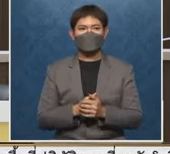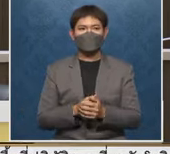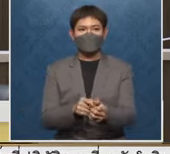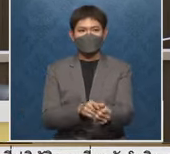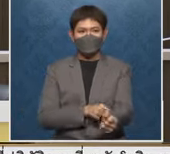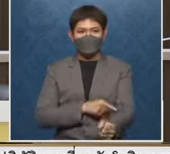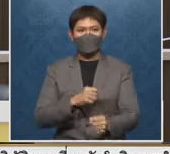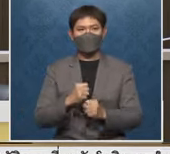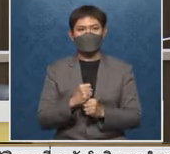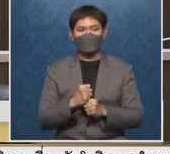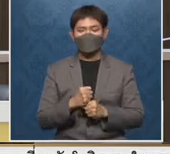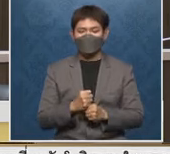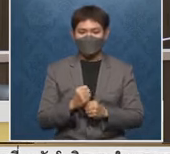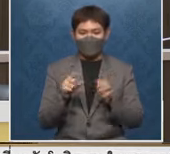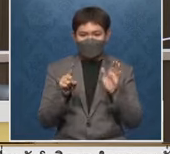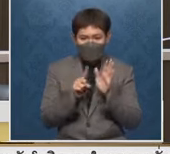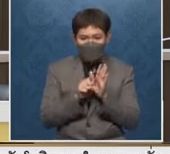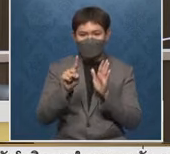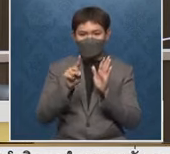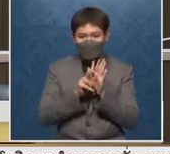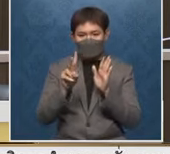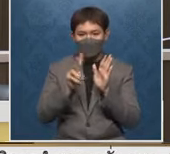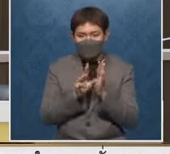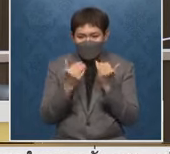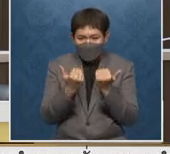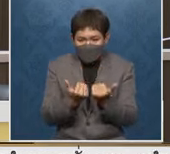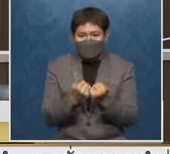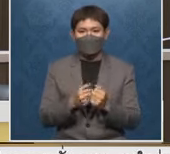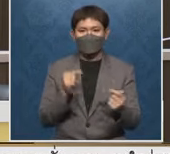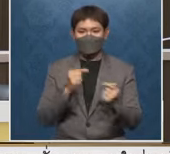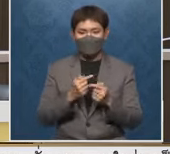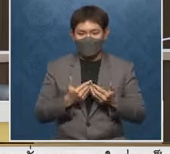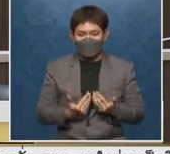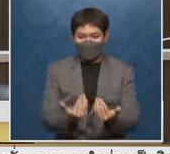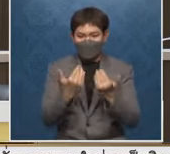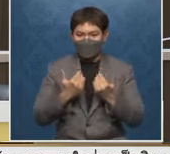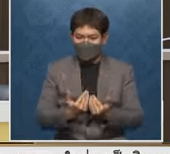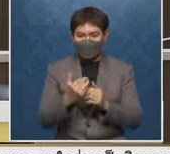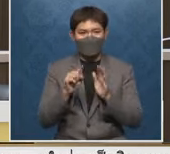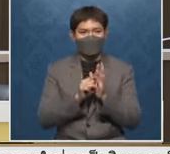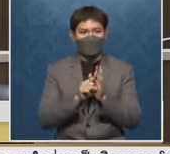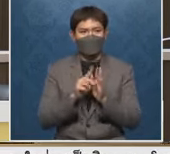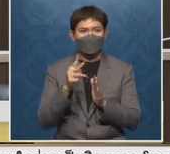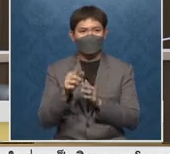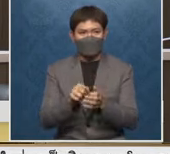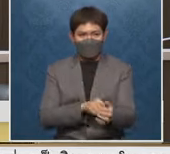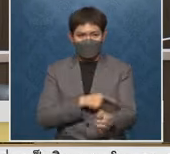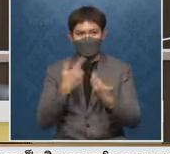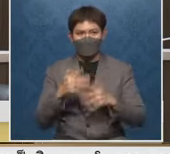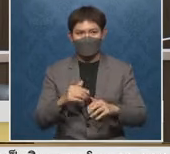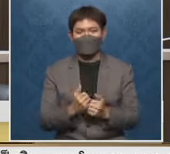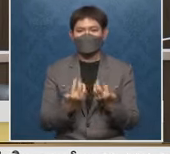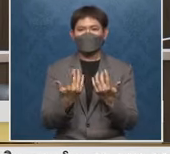ถึง3ชั่วอายุคนเพื่อรอวันนี้ในการพิจารณา รับหลักการร่างพระราชบัญญัติฉบับ